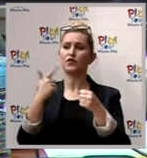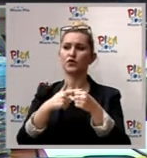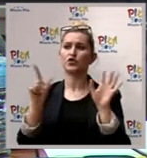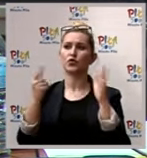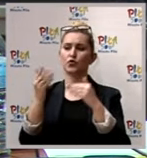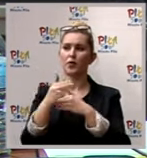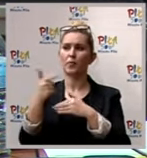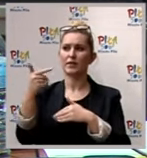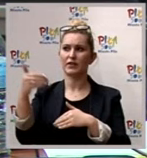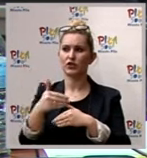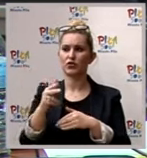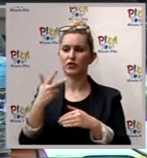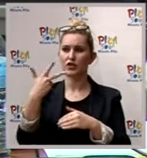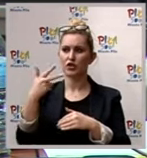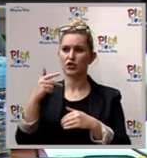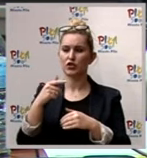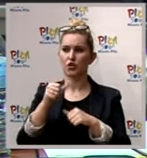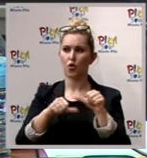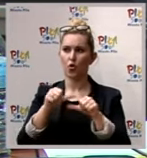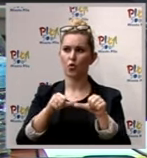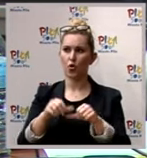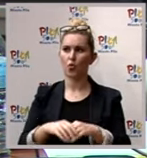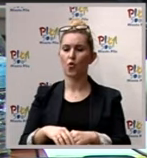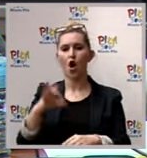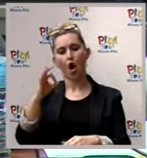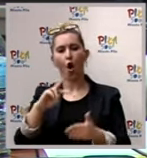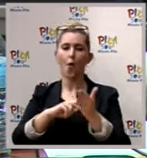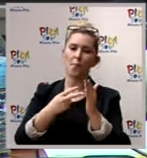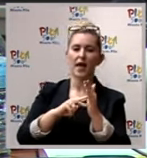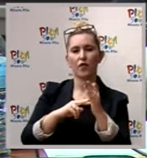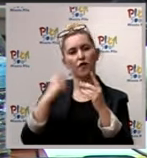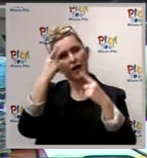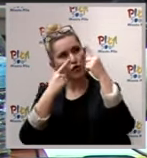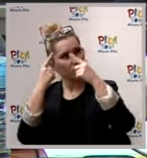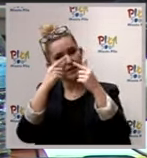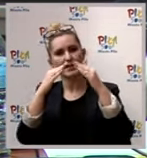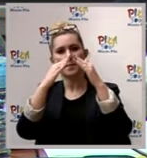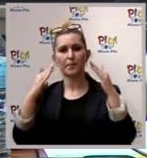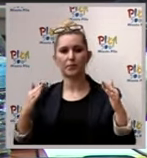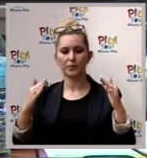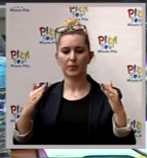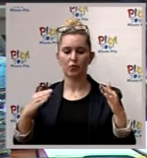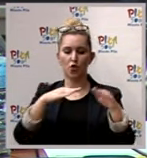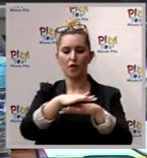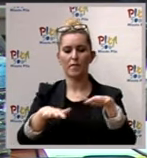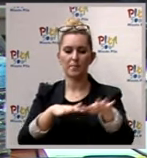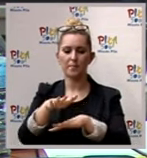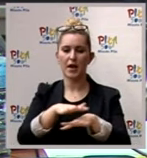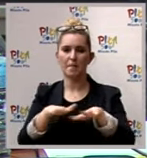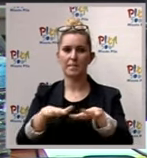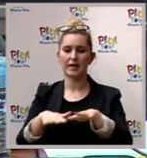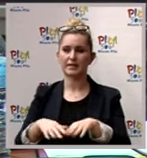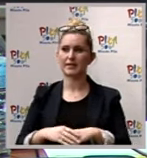27 marca 2003 roku o planowaniu i zagospodarowaniu przestrzennym. Bardzo proszę o